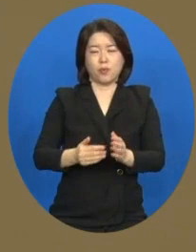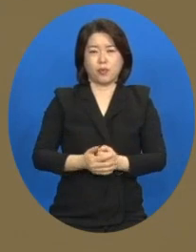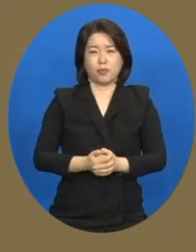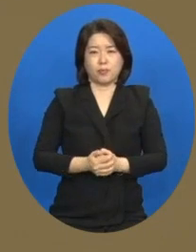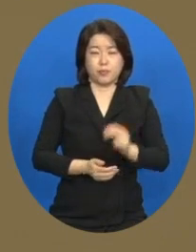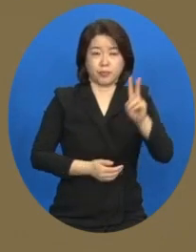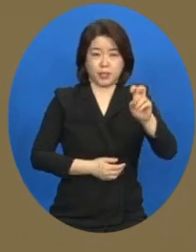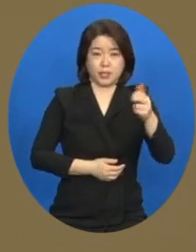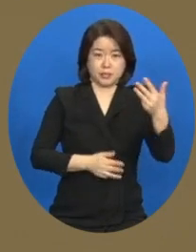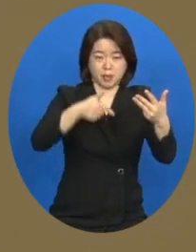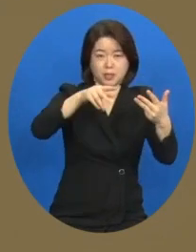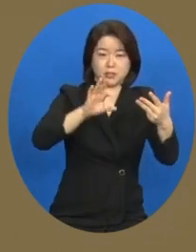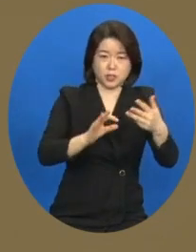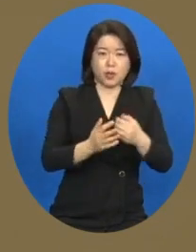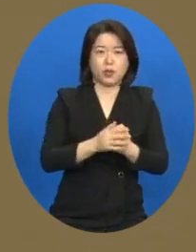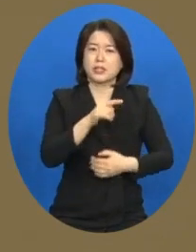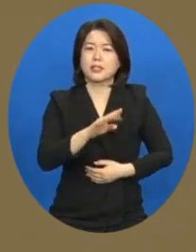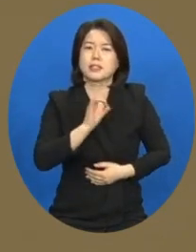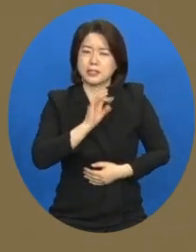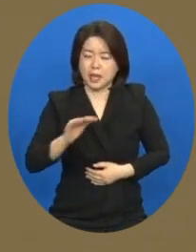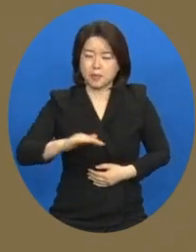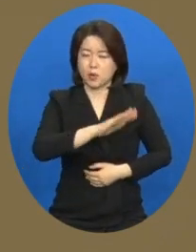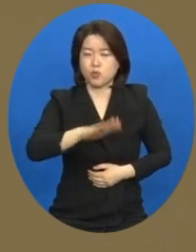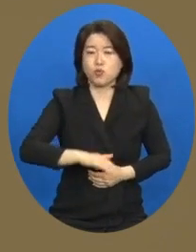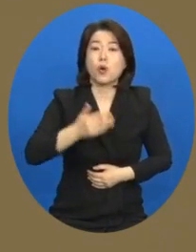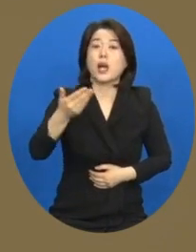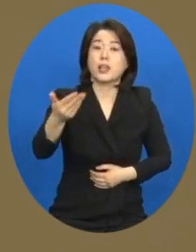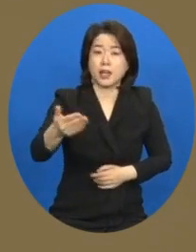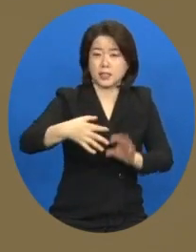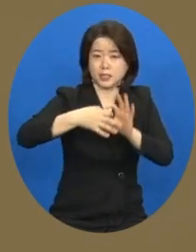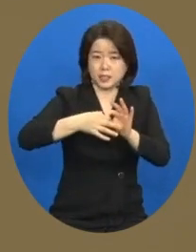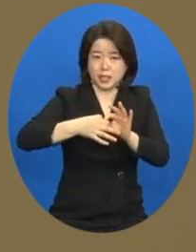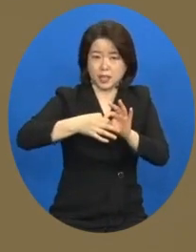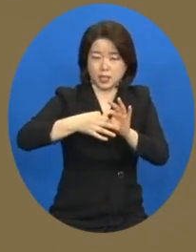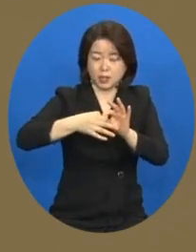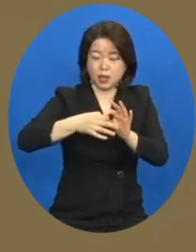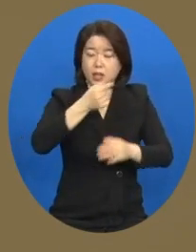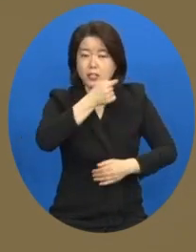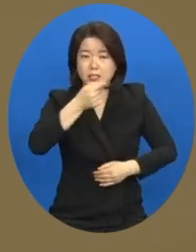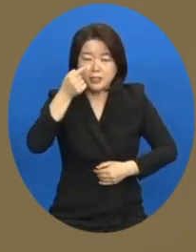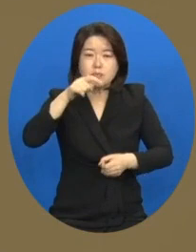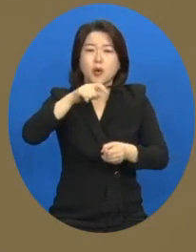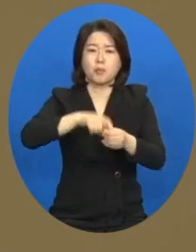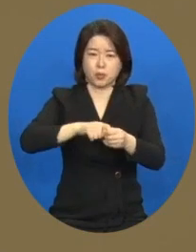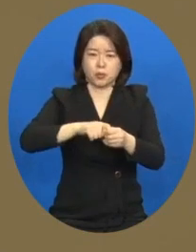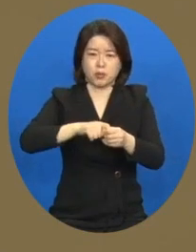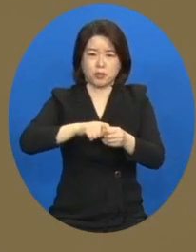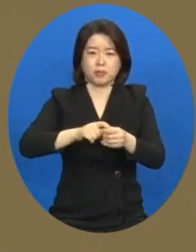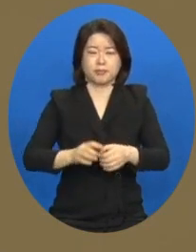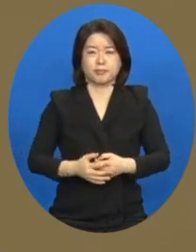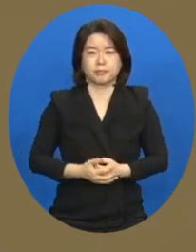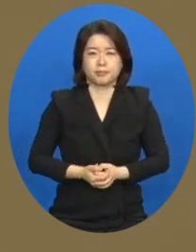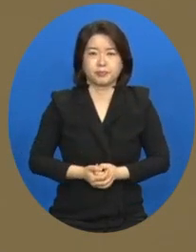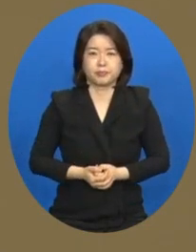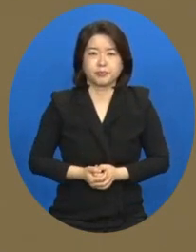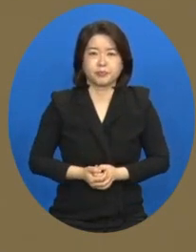28절에 이것은 다만 우리와 당신들 사이의 관계를 증명하려는 것뿐입니다.